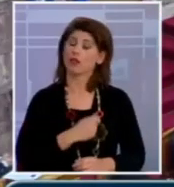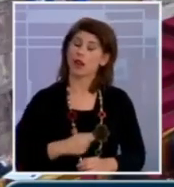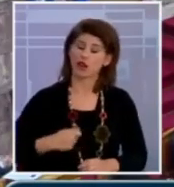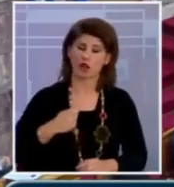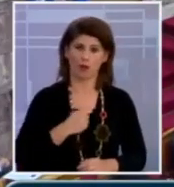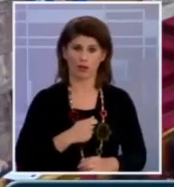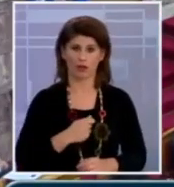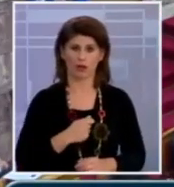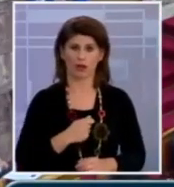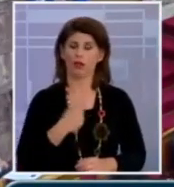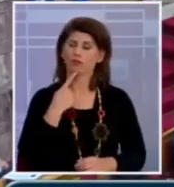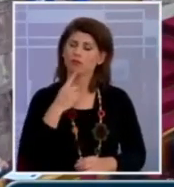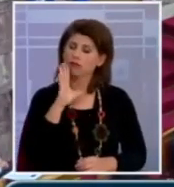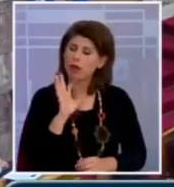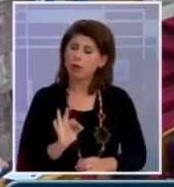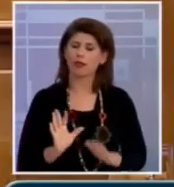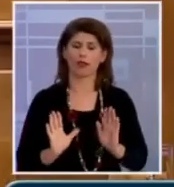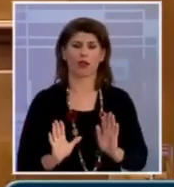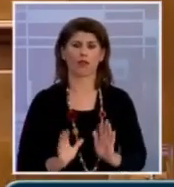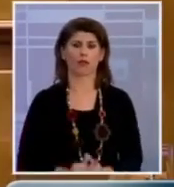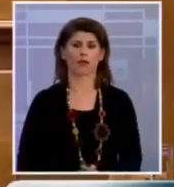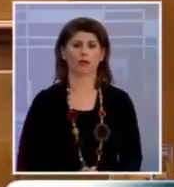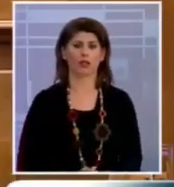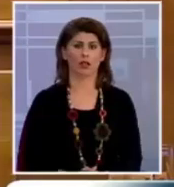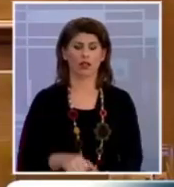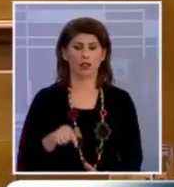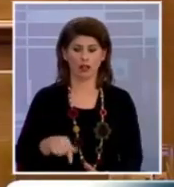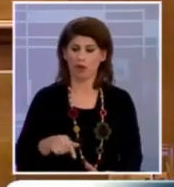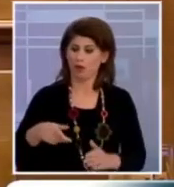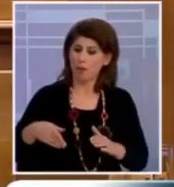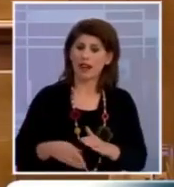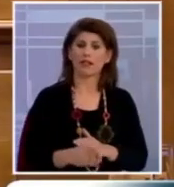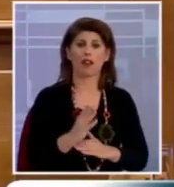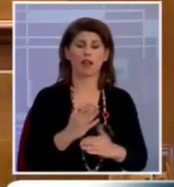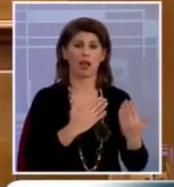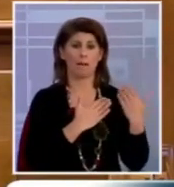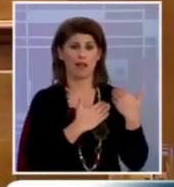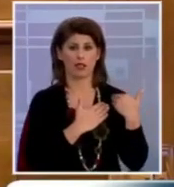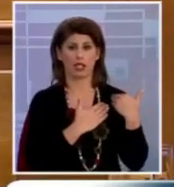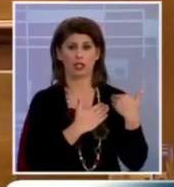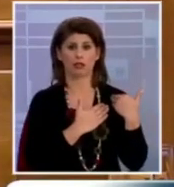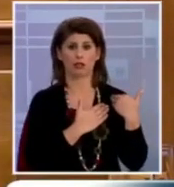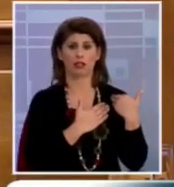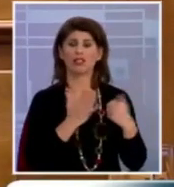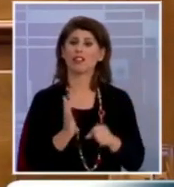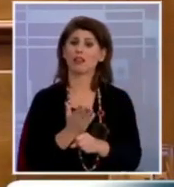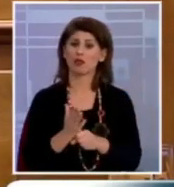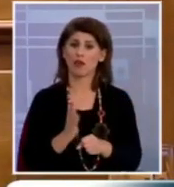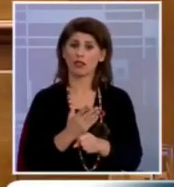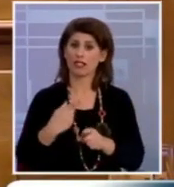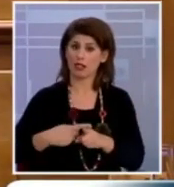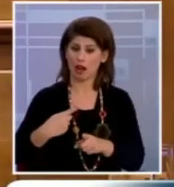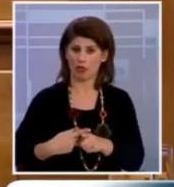στεναχωριόμαστε. Μιλάω ειλικρινά. Όταν από εδώ παρελάβουν οι υπεύθυνοι της καταστροφής της